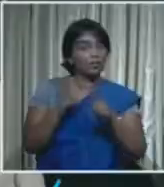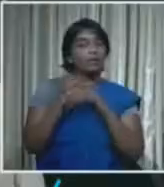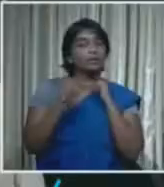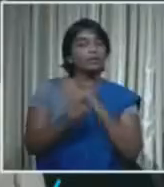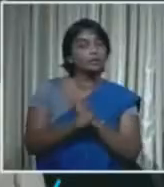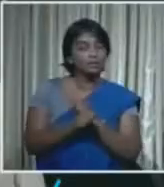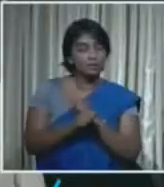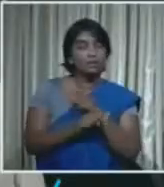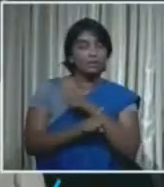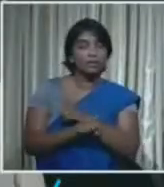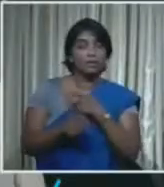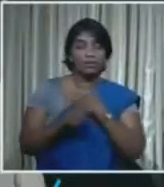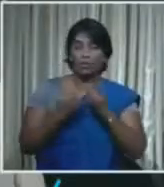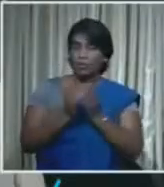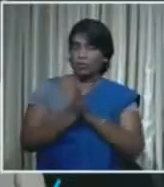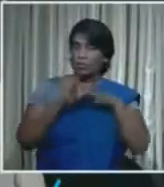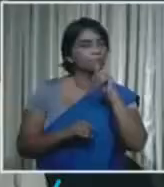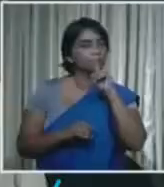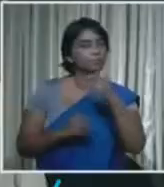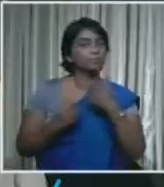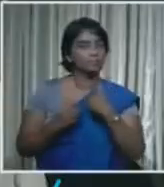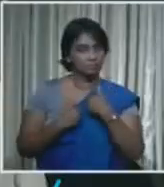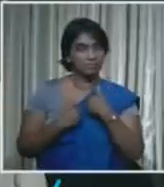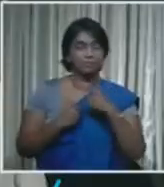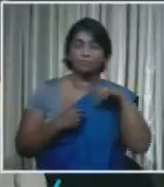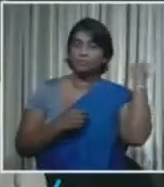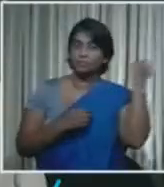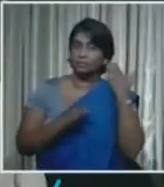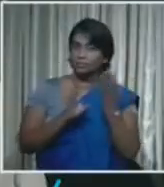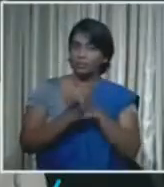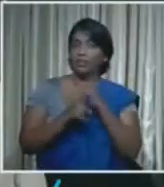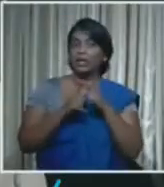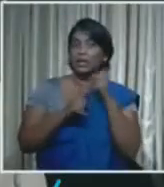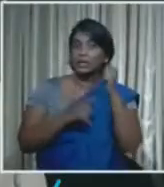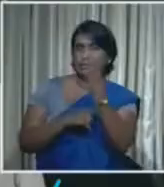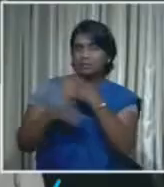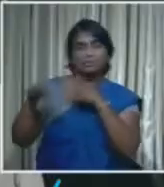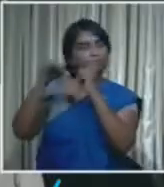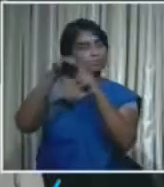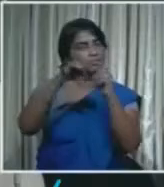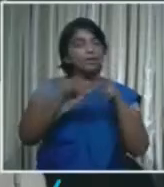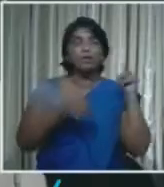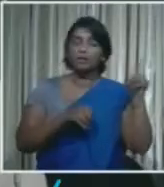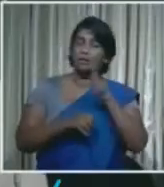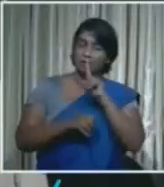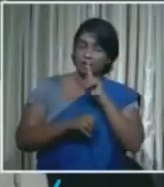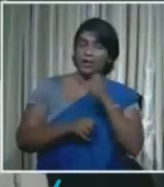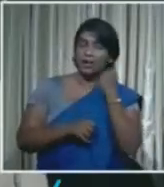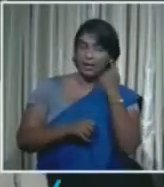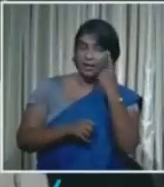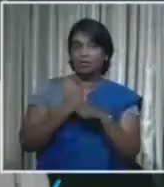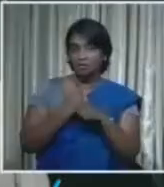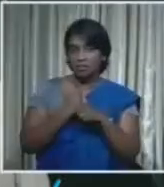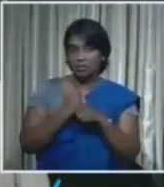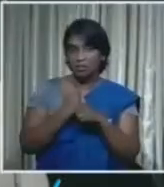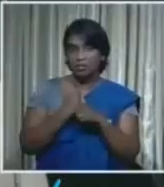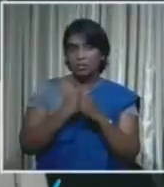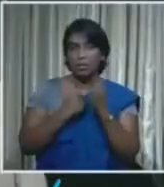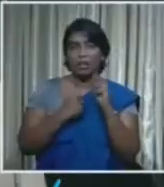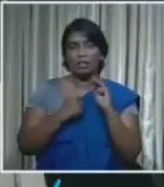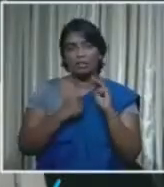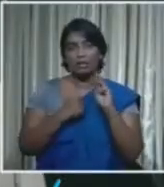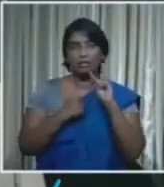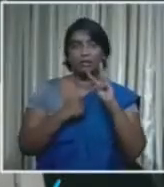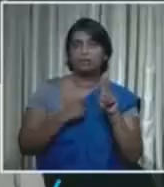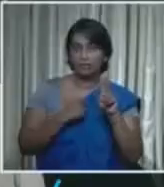සප්ලයි එකේ ඒකාධිකාරිය තලි සමාගමට දෙන්න බෑ. කතා කරන්න කලින් ඉංජිනේරුව කීප දෙනෙක් එක්ක කතා කරා. එයා කියනවා මේ ඒකකයක් නිෂ්පාදනය කරන්න 30 32ක්